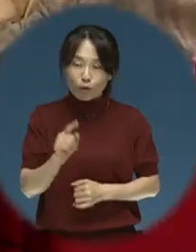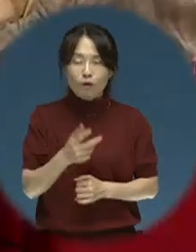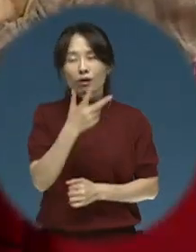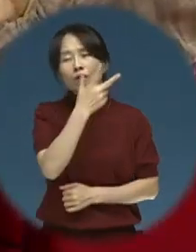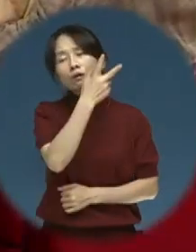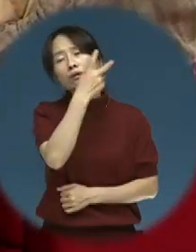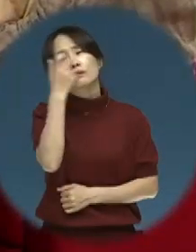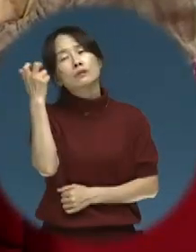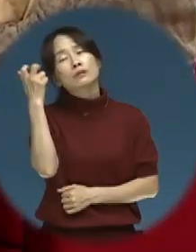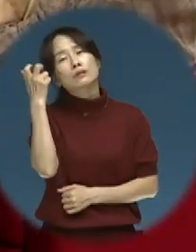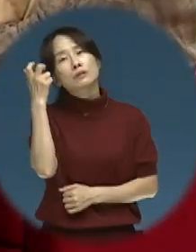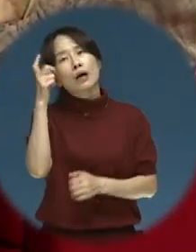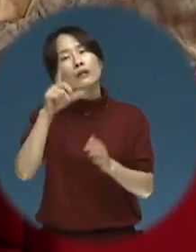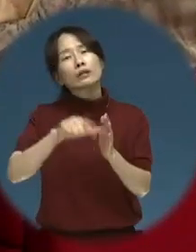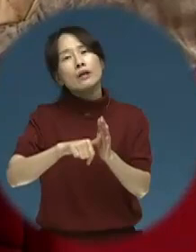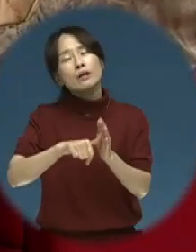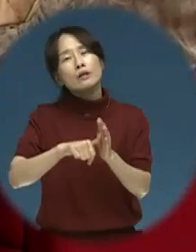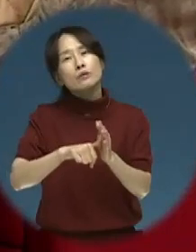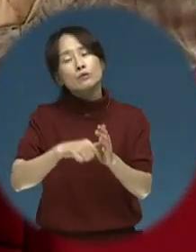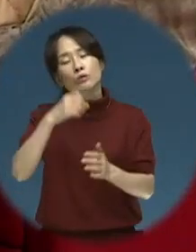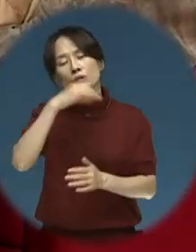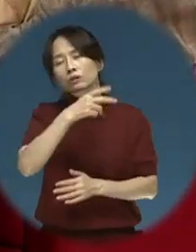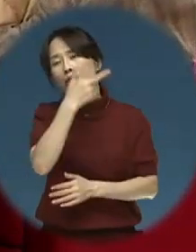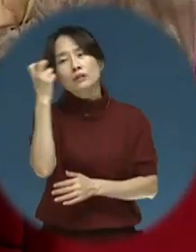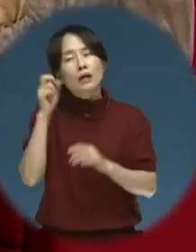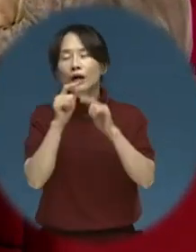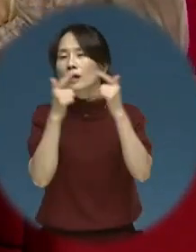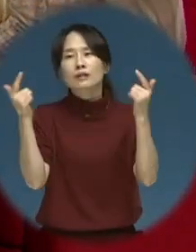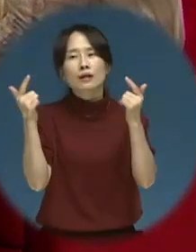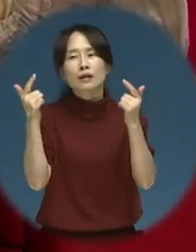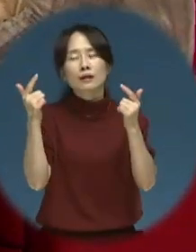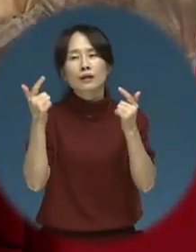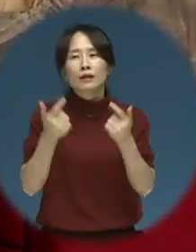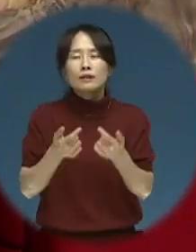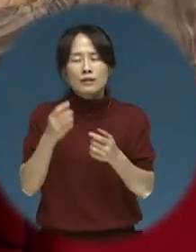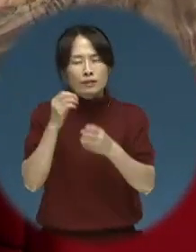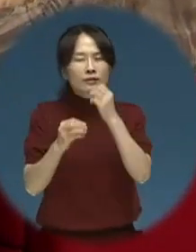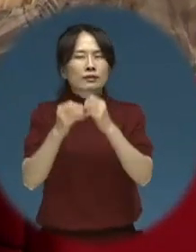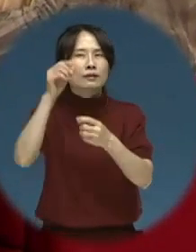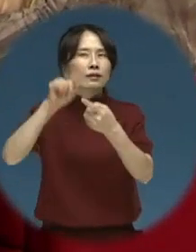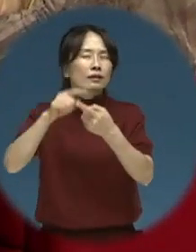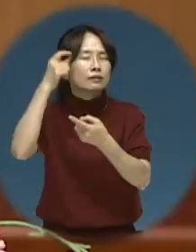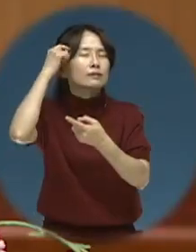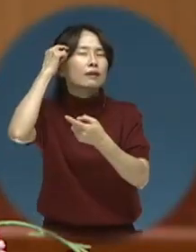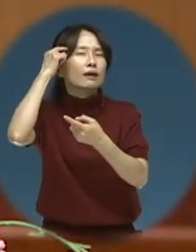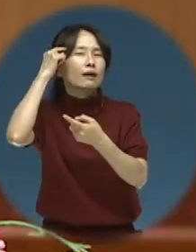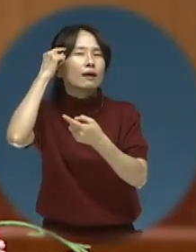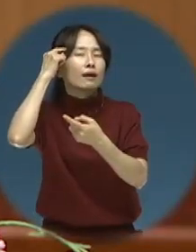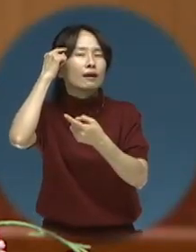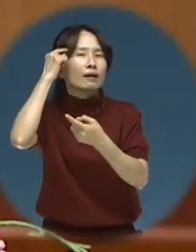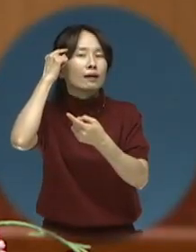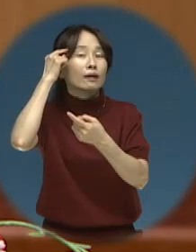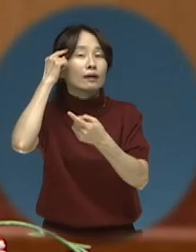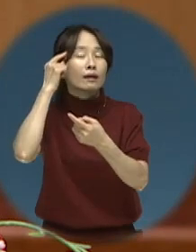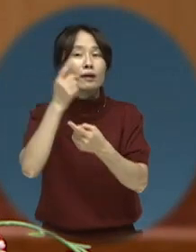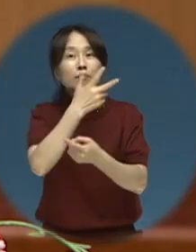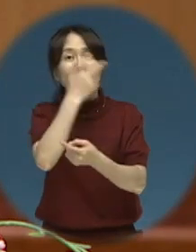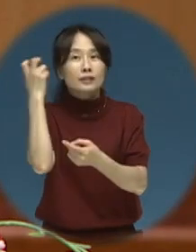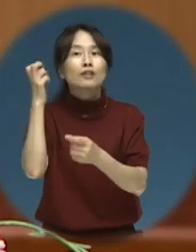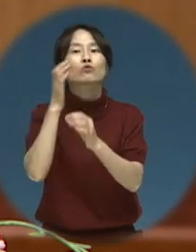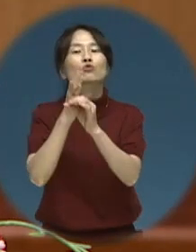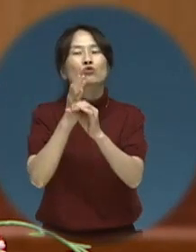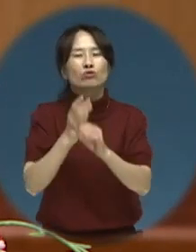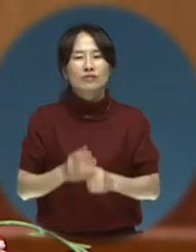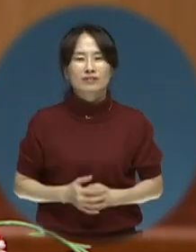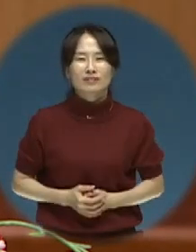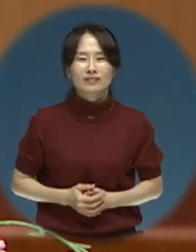자면서 작업 중 이렇게 쓰고 잤다는 거죠. 네. 네. 그럴 정도로